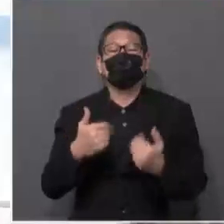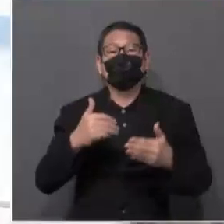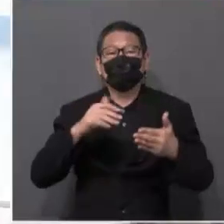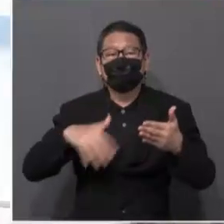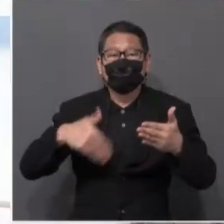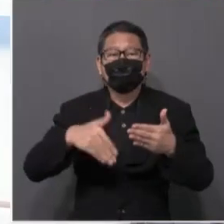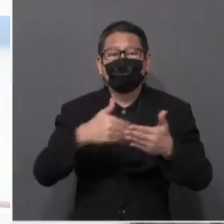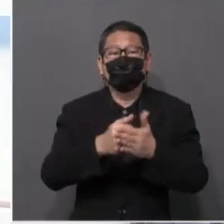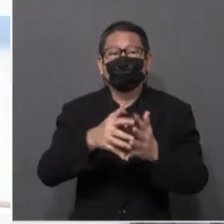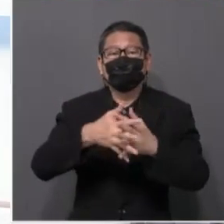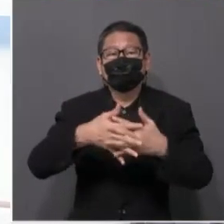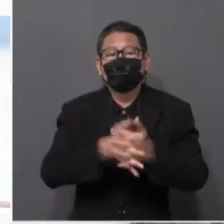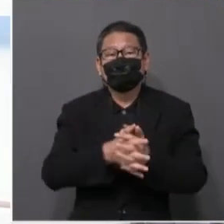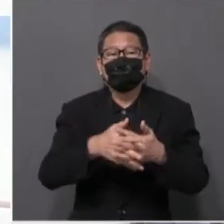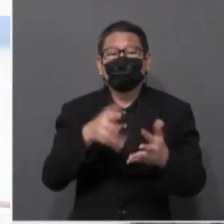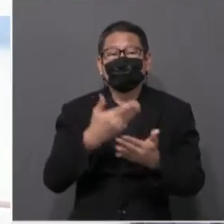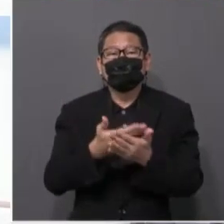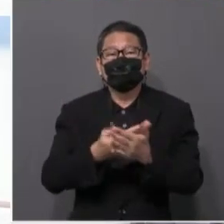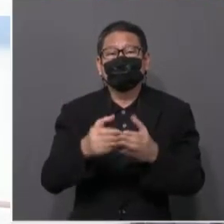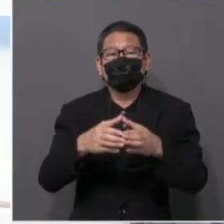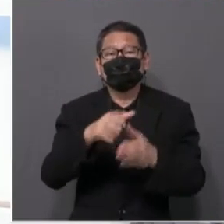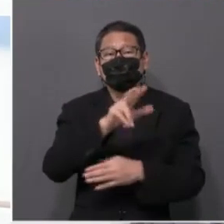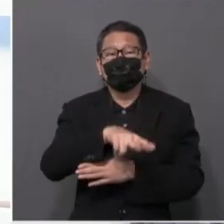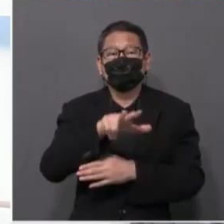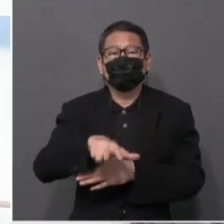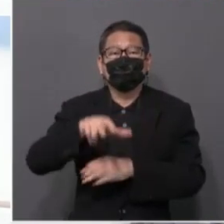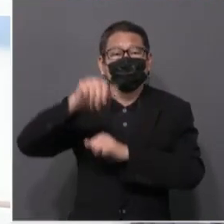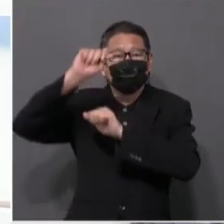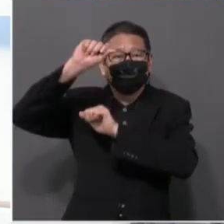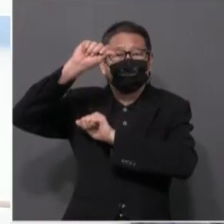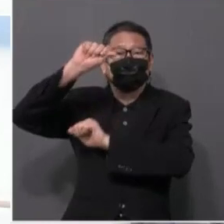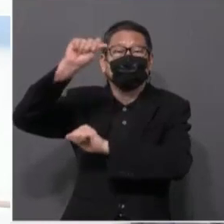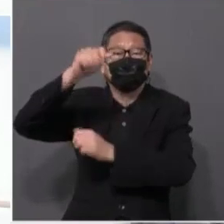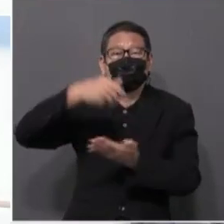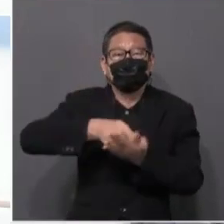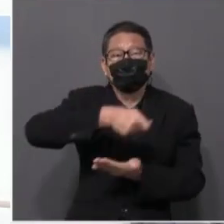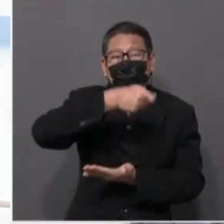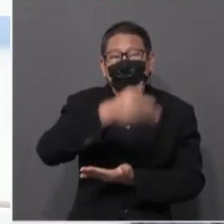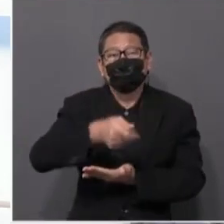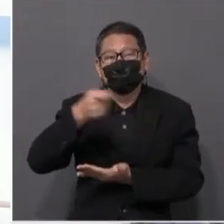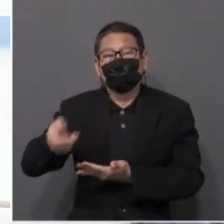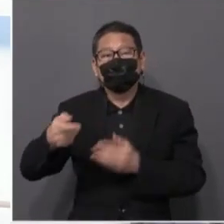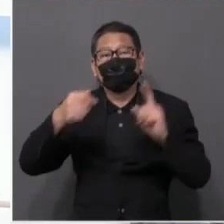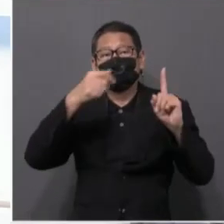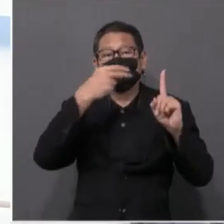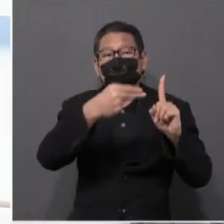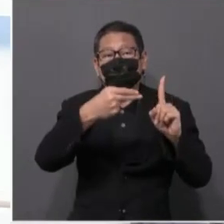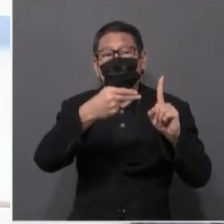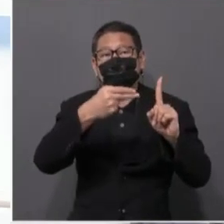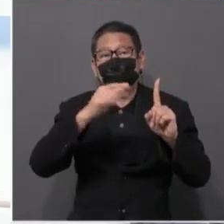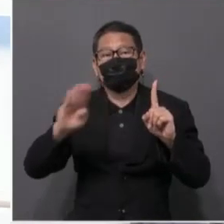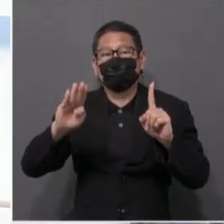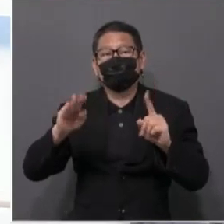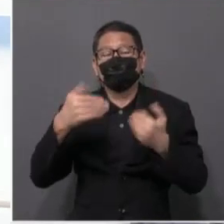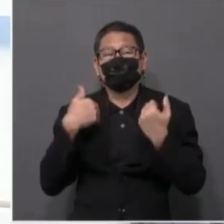ไปกระเป๋าตัง Digital ที่ทด้านของภพเพื่อไทยมีการประกาศออกมา ว่าจากแจกคนละ 1 มนบาทผ่านกระเป๋าตัง